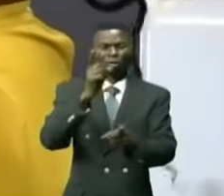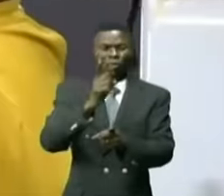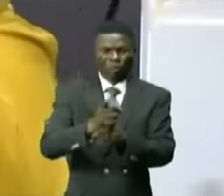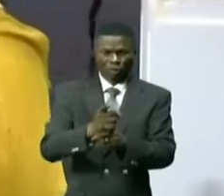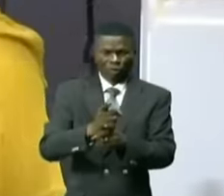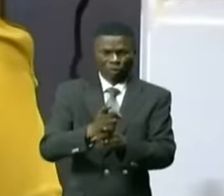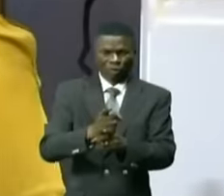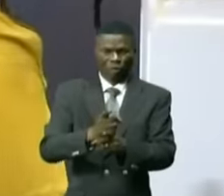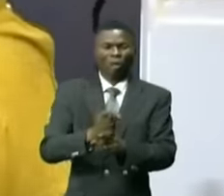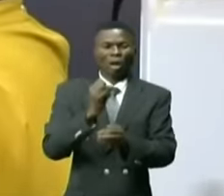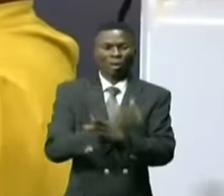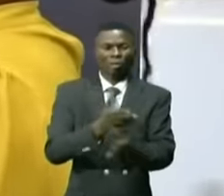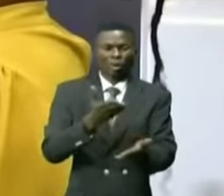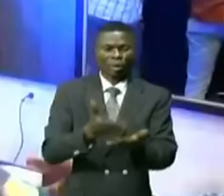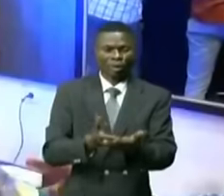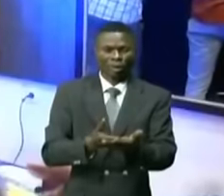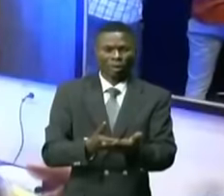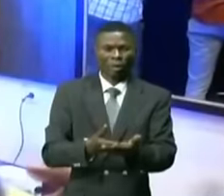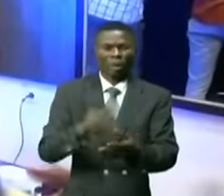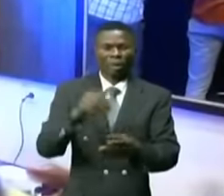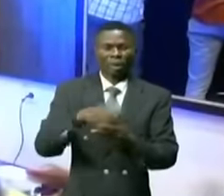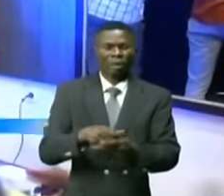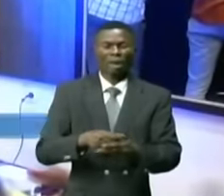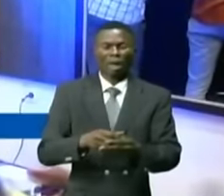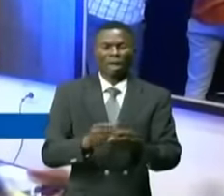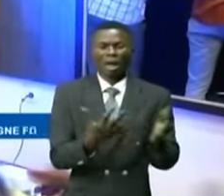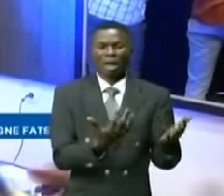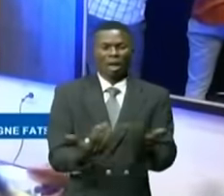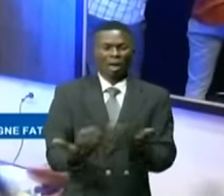régulièrement mises à jour afin de les relayer. C'est une